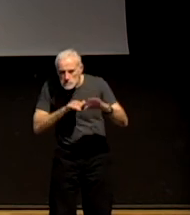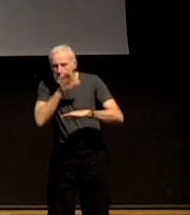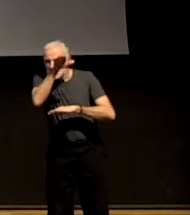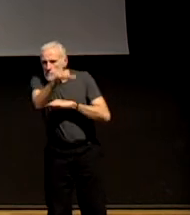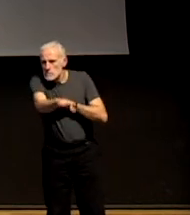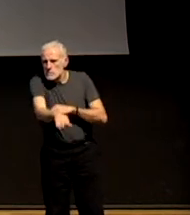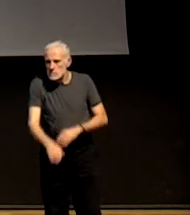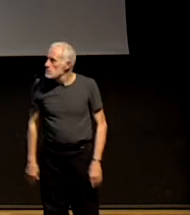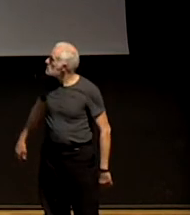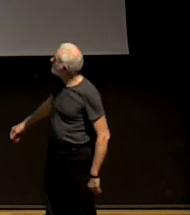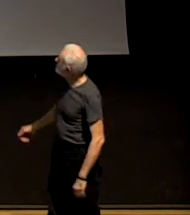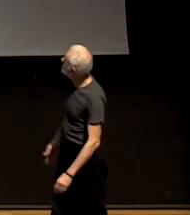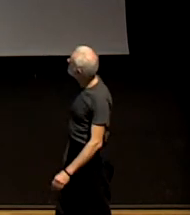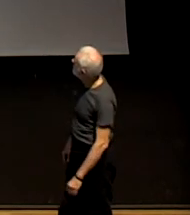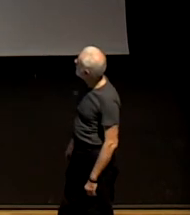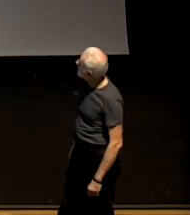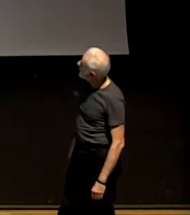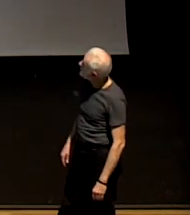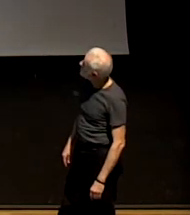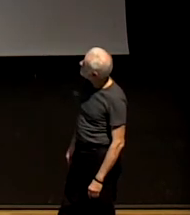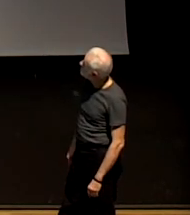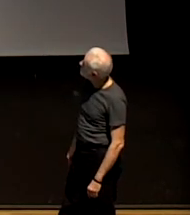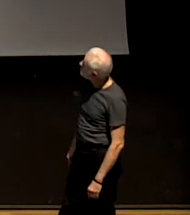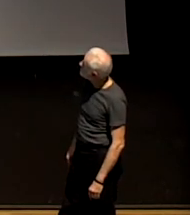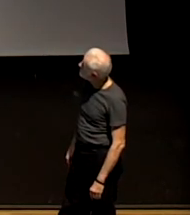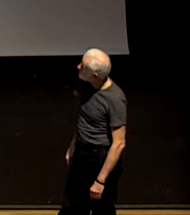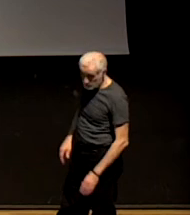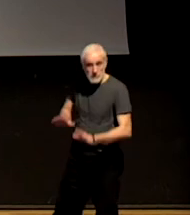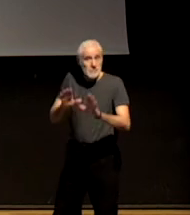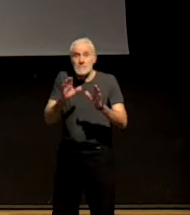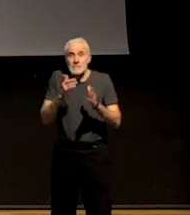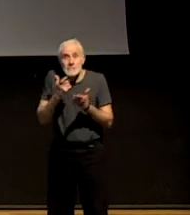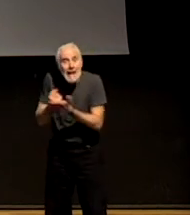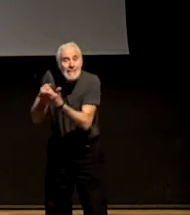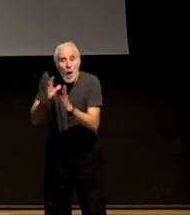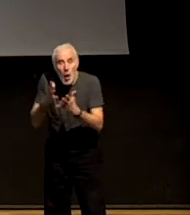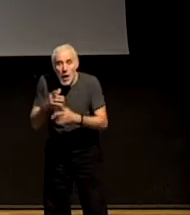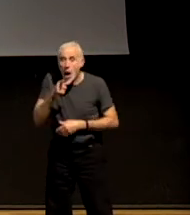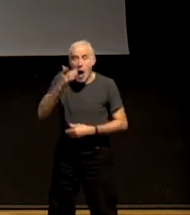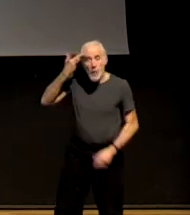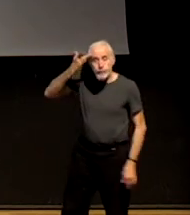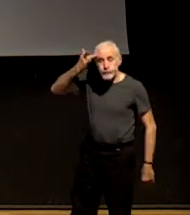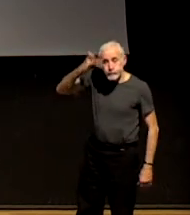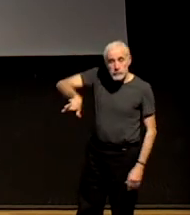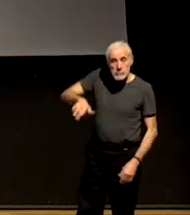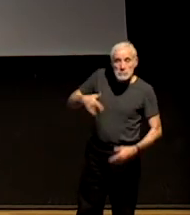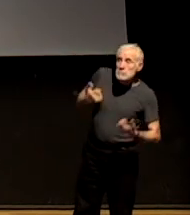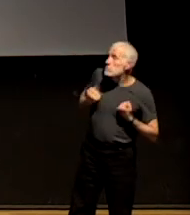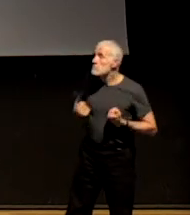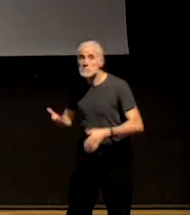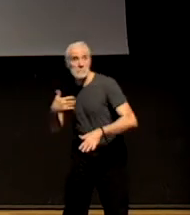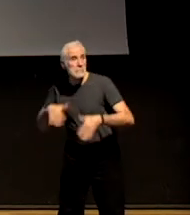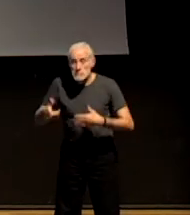fait et ensuite tout simplement apprendre à découvrir un peu la vie qui a autour de chez nous parce qu'un des gros